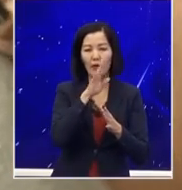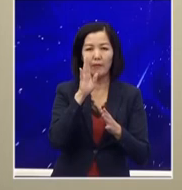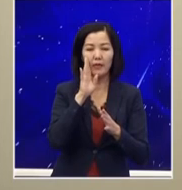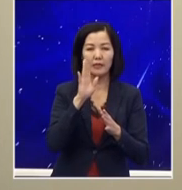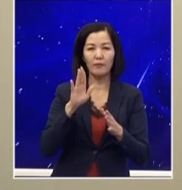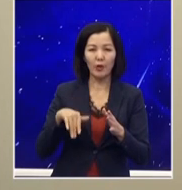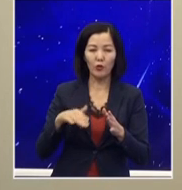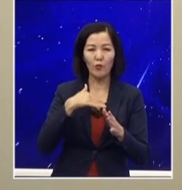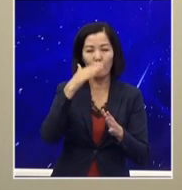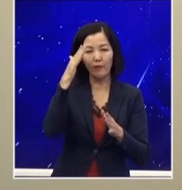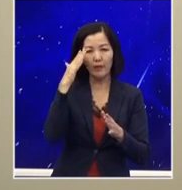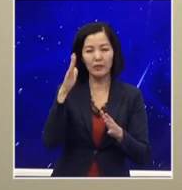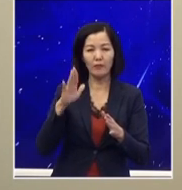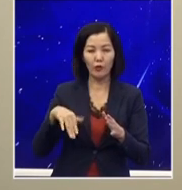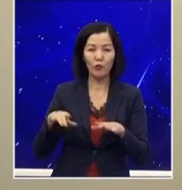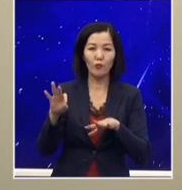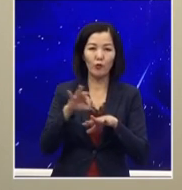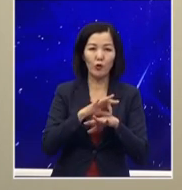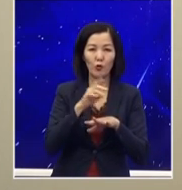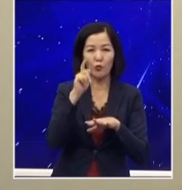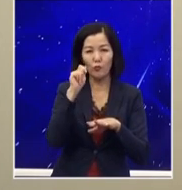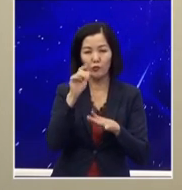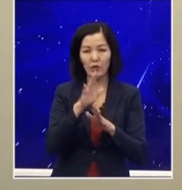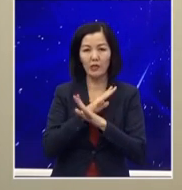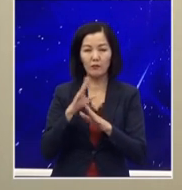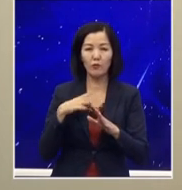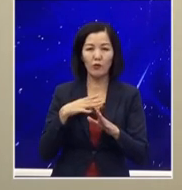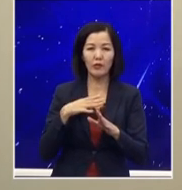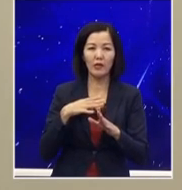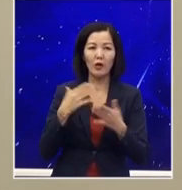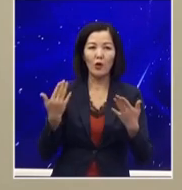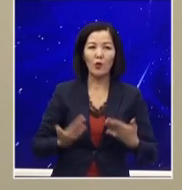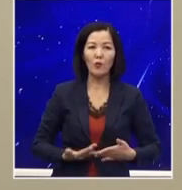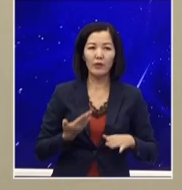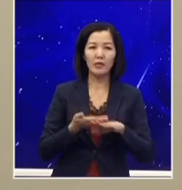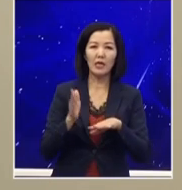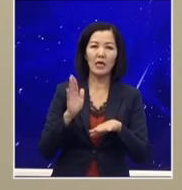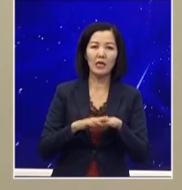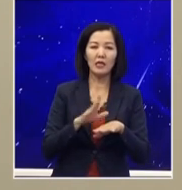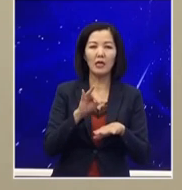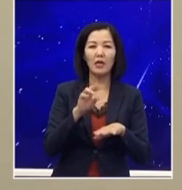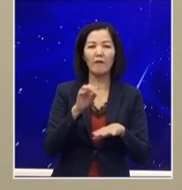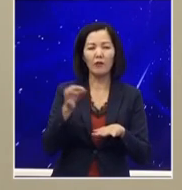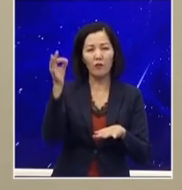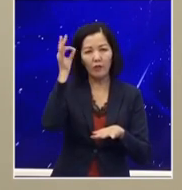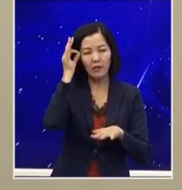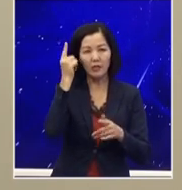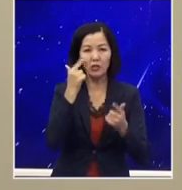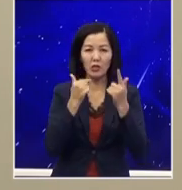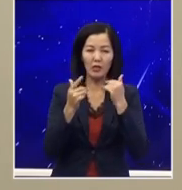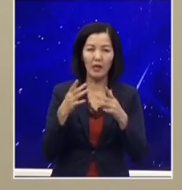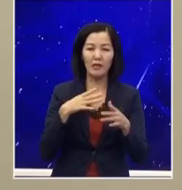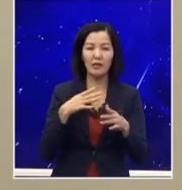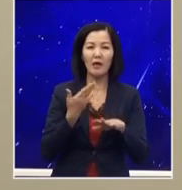жолдасынан айырылып қайғыдан қан жұтқан. Жұмысы да өрге баспапты. Өміріндегі бұл қиын қыстау кезеңді Ивановна еске алса, көзіне жас